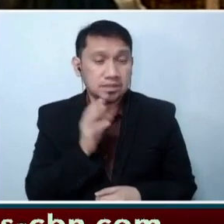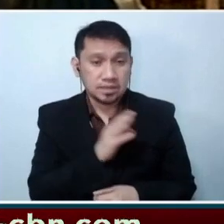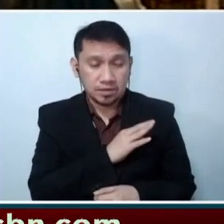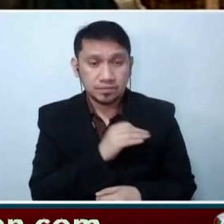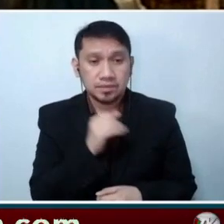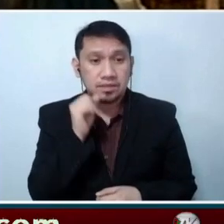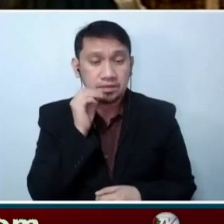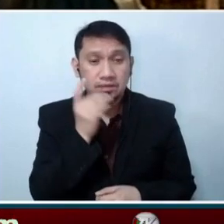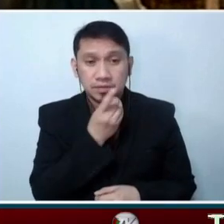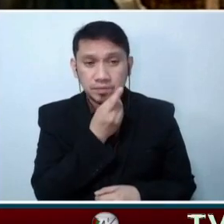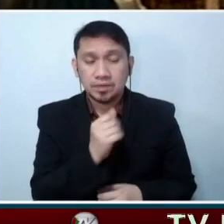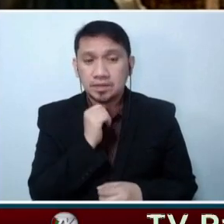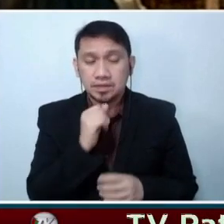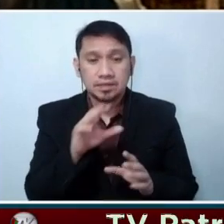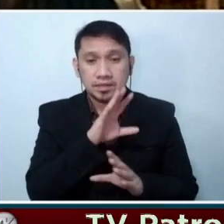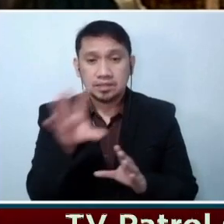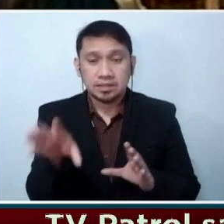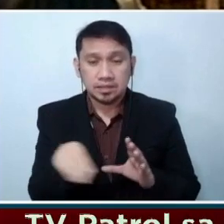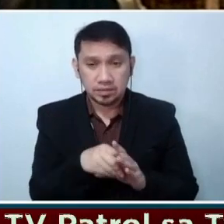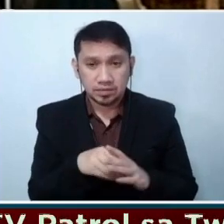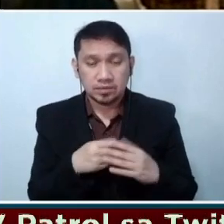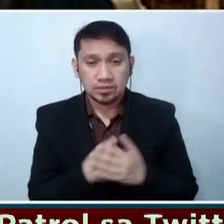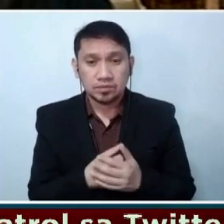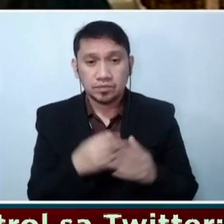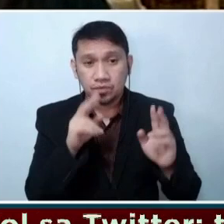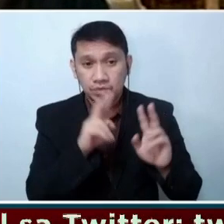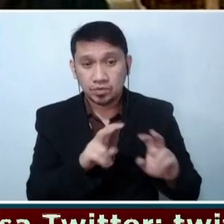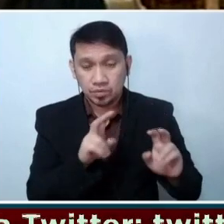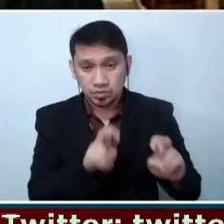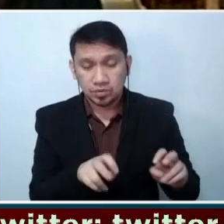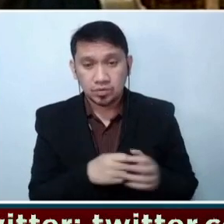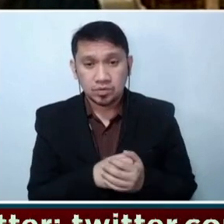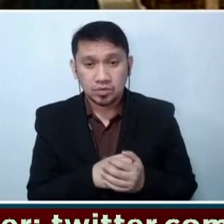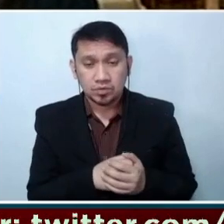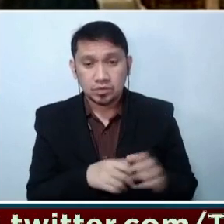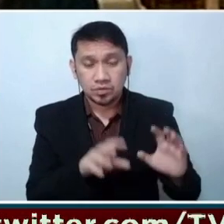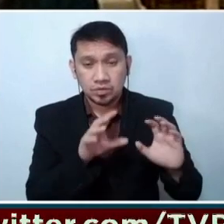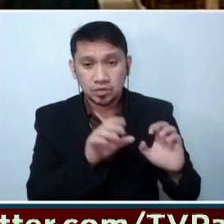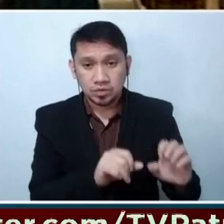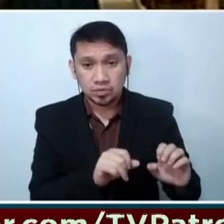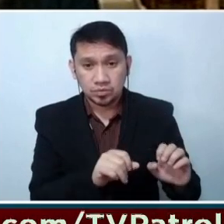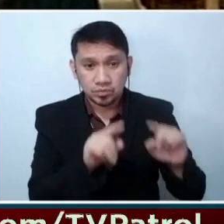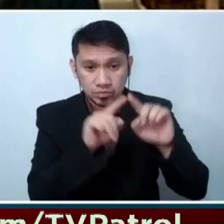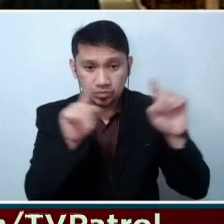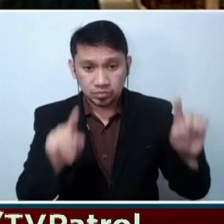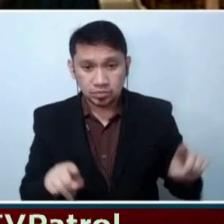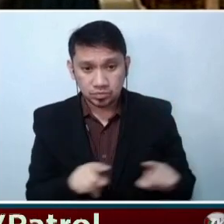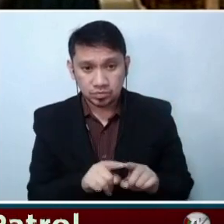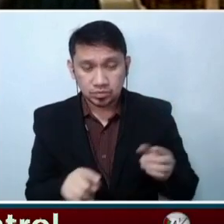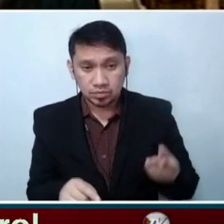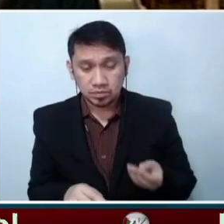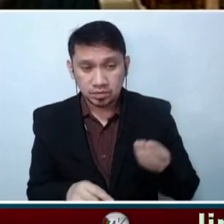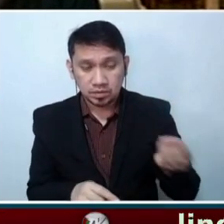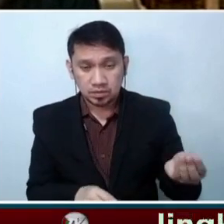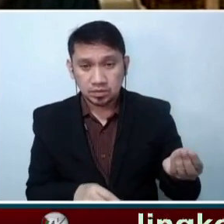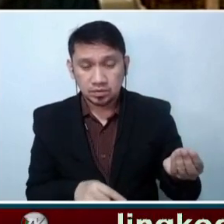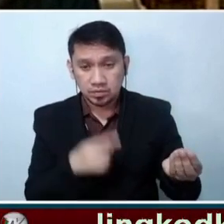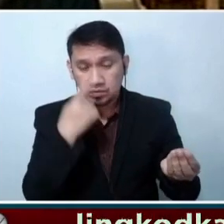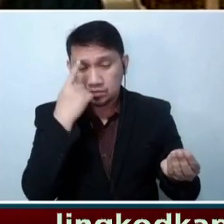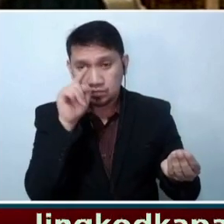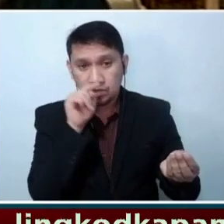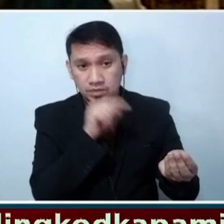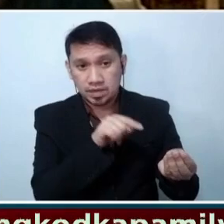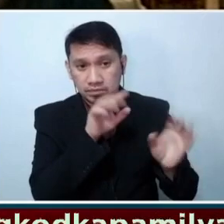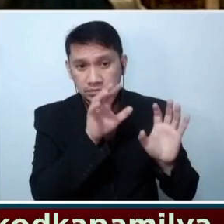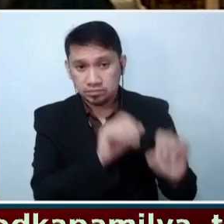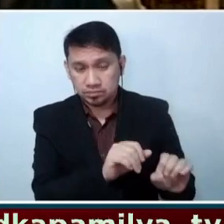doon sa search warrant o kasi doon sa arrest warrant na in-issue para po dito sa by-bus operation